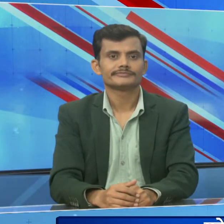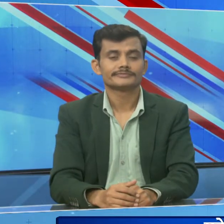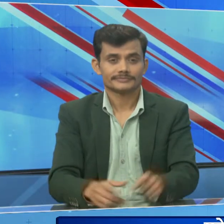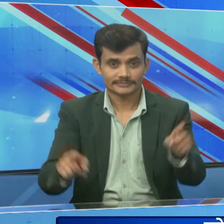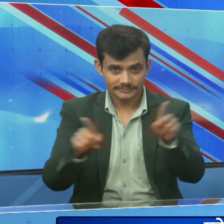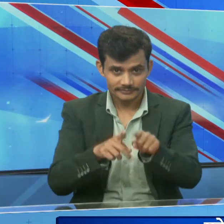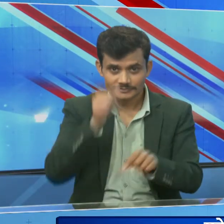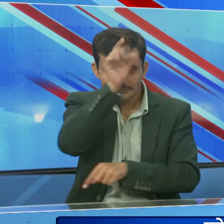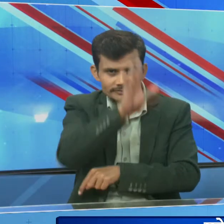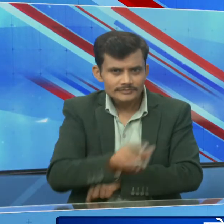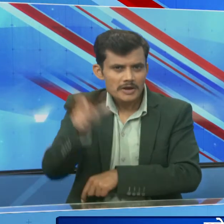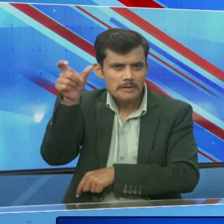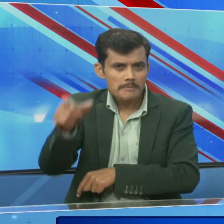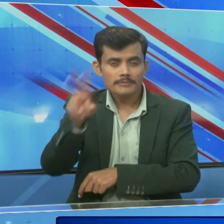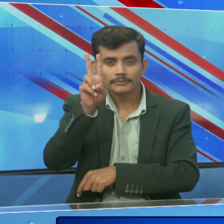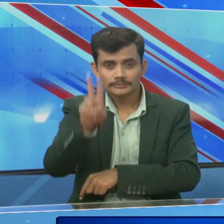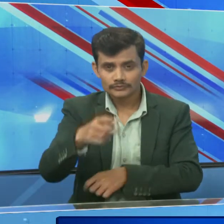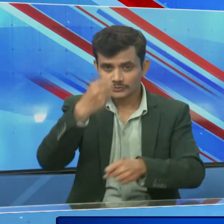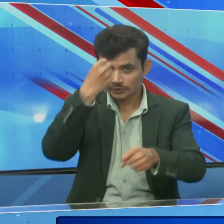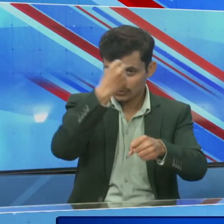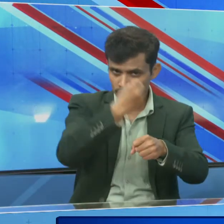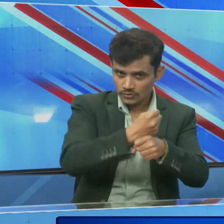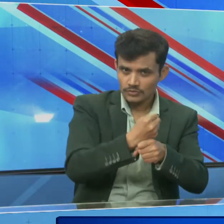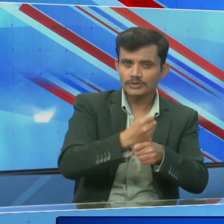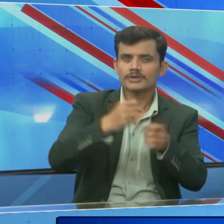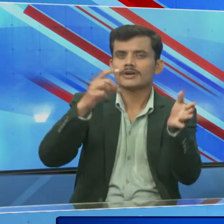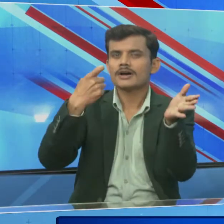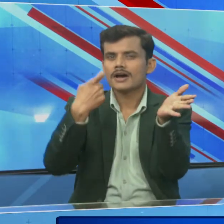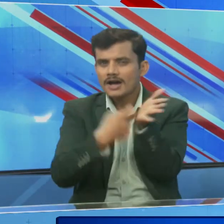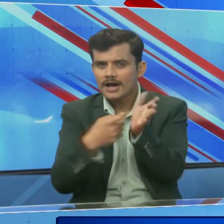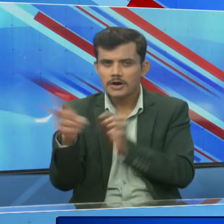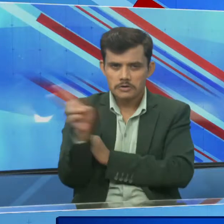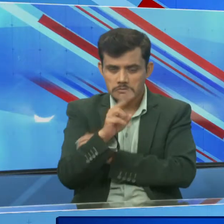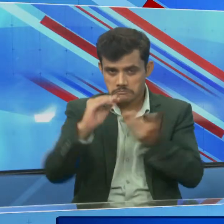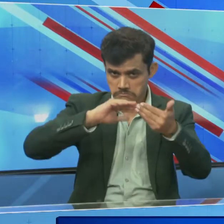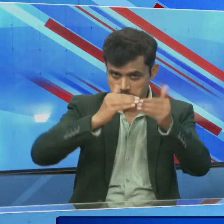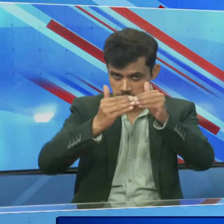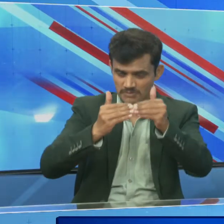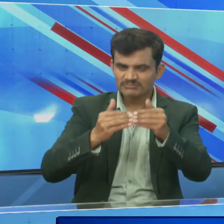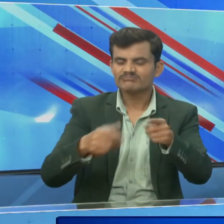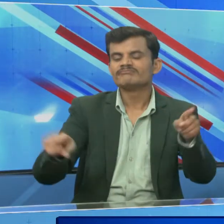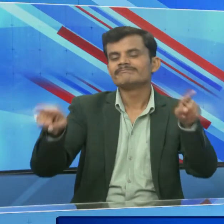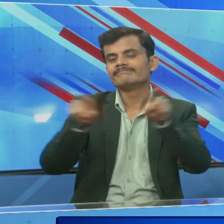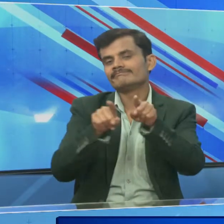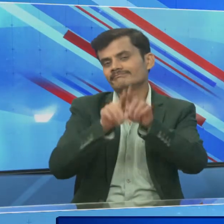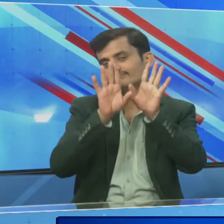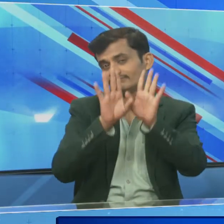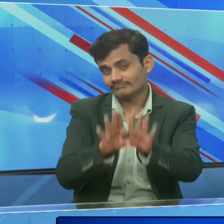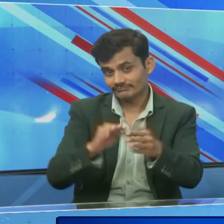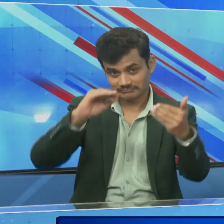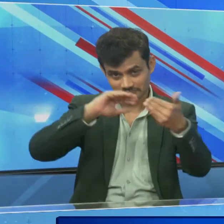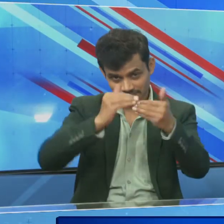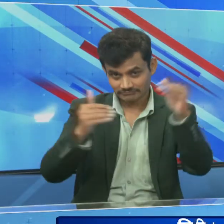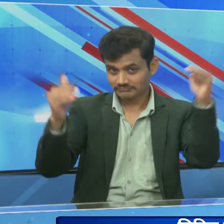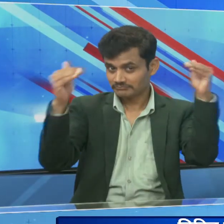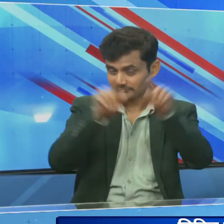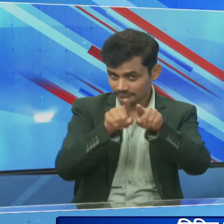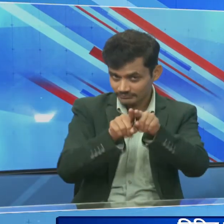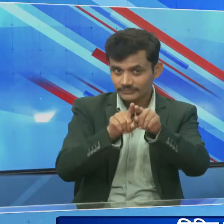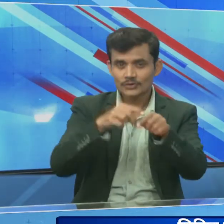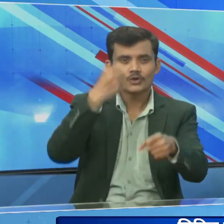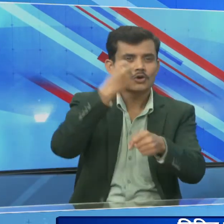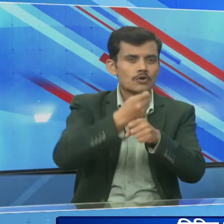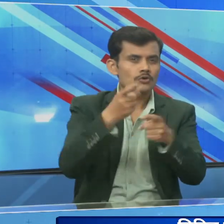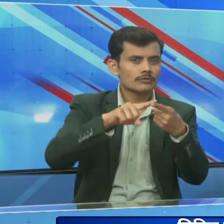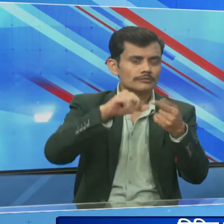वहीं भारत के 2 खिलाड़ियों डी गुकेश और आर प्रज्ञानानंदा के बीच खेला गया मैच ड्रॉ रहा। इस ड्रॉ के बाद गुकेश संयुक्त रूप